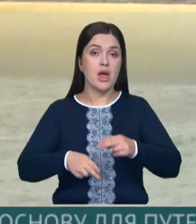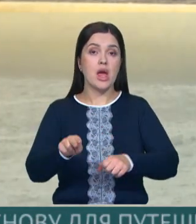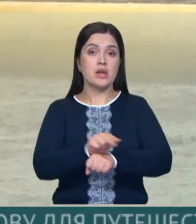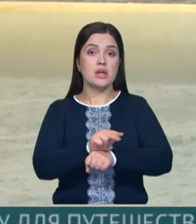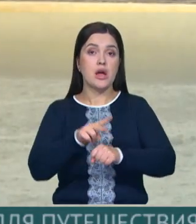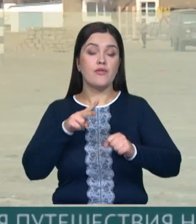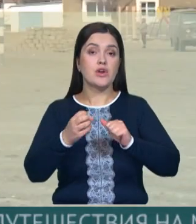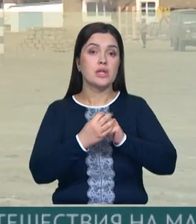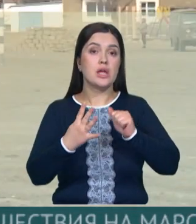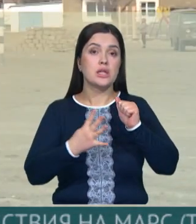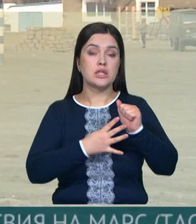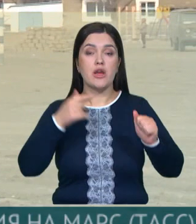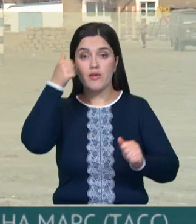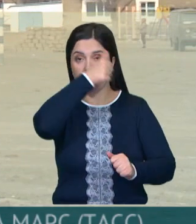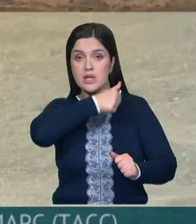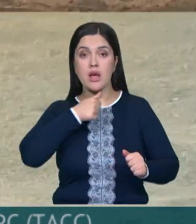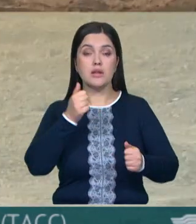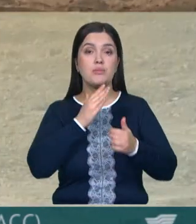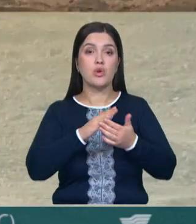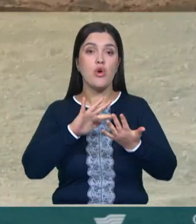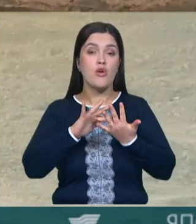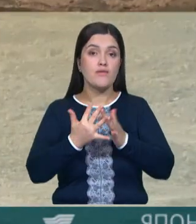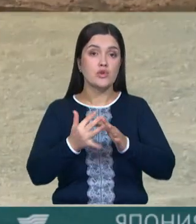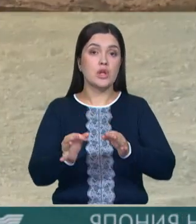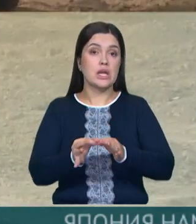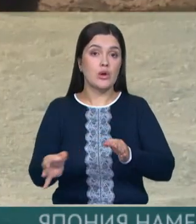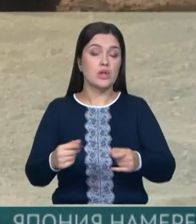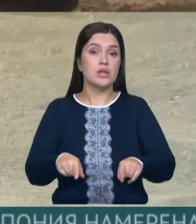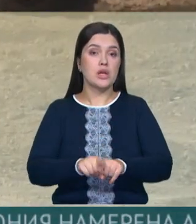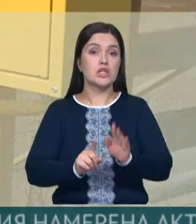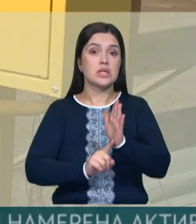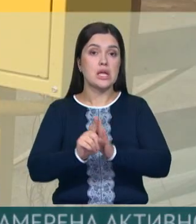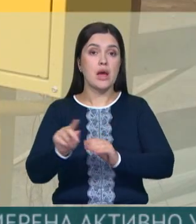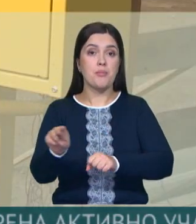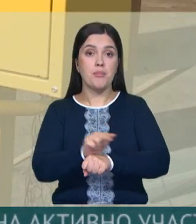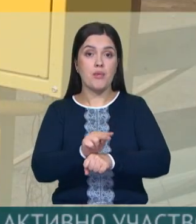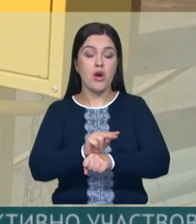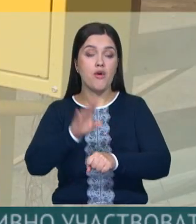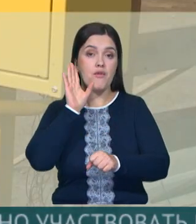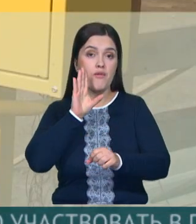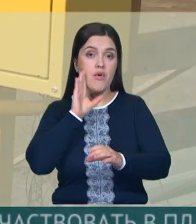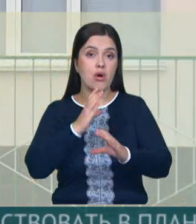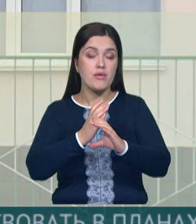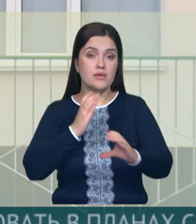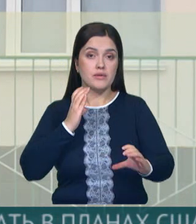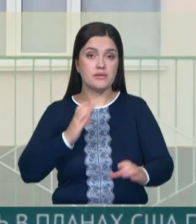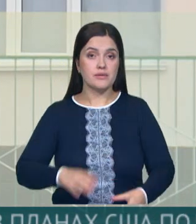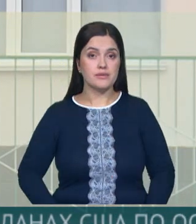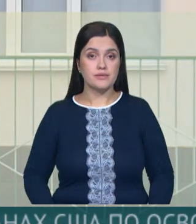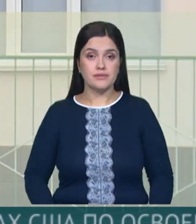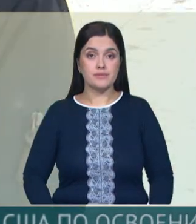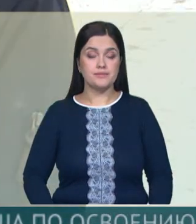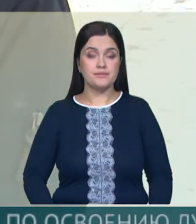газопровода. Завершатся работы в 2019 году. В селах района также начался монтаж магистральных водопроводов.